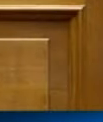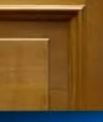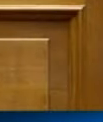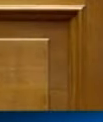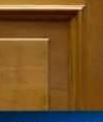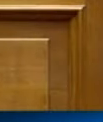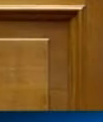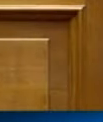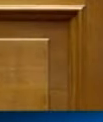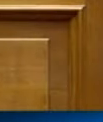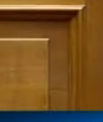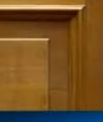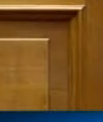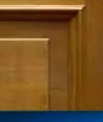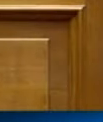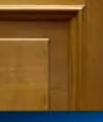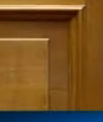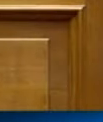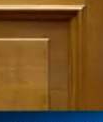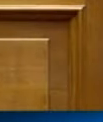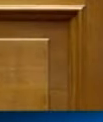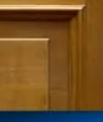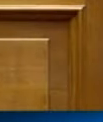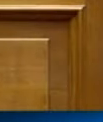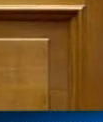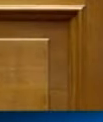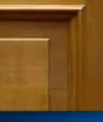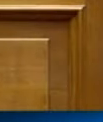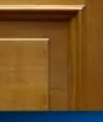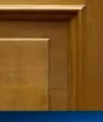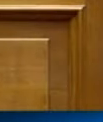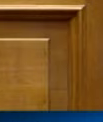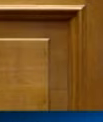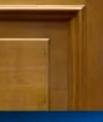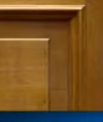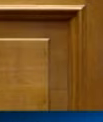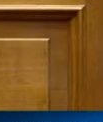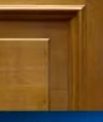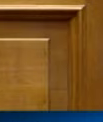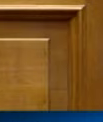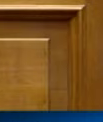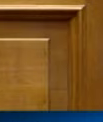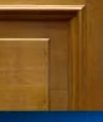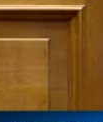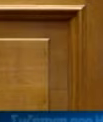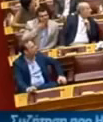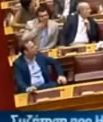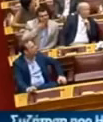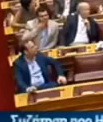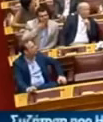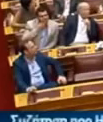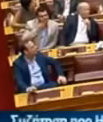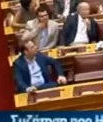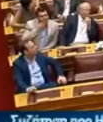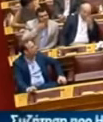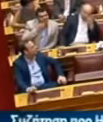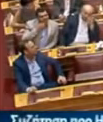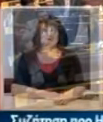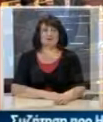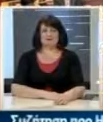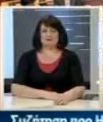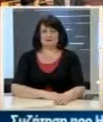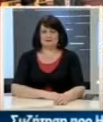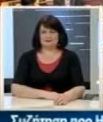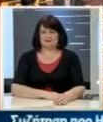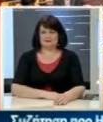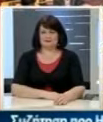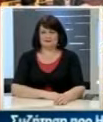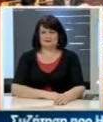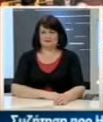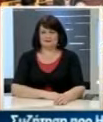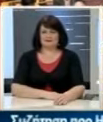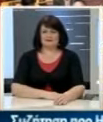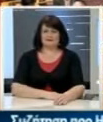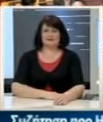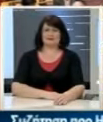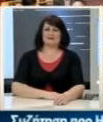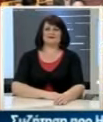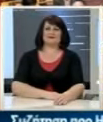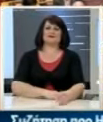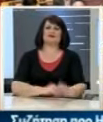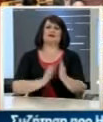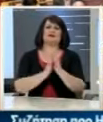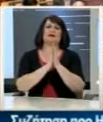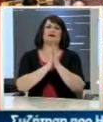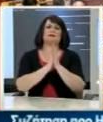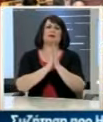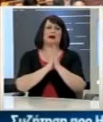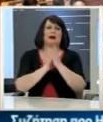παρας χάρι ότι ο κύριος καμμένος έχει στην έχει στην έχει στην κατοχή του κύριε πρόεδρε έχετε δευτερολογία